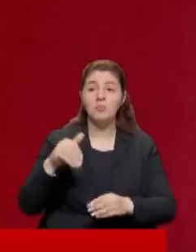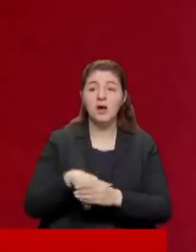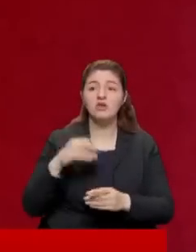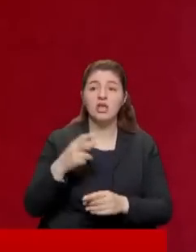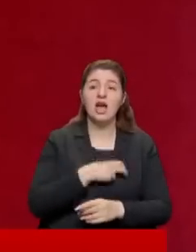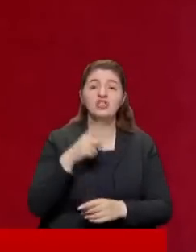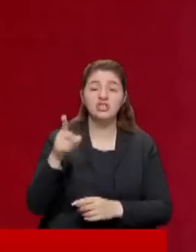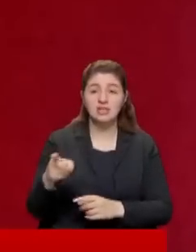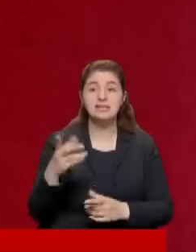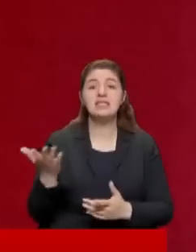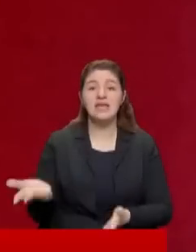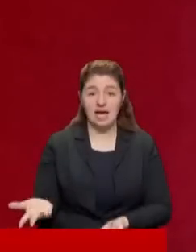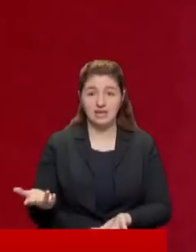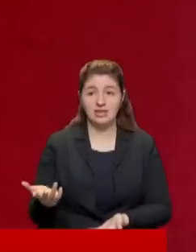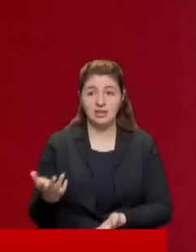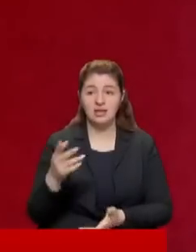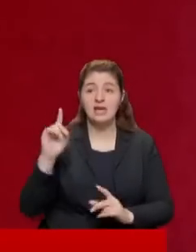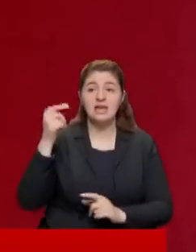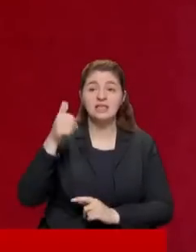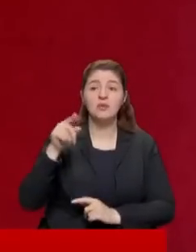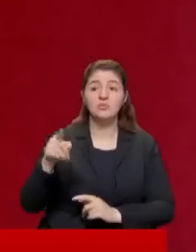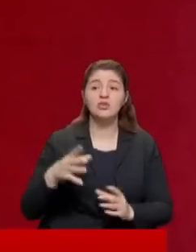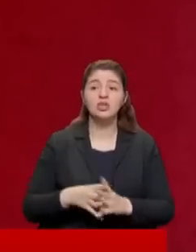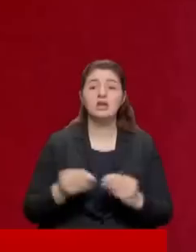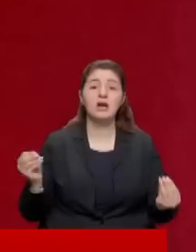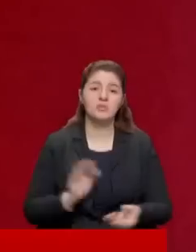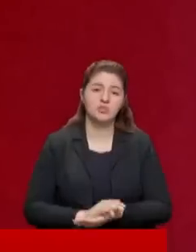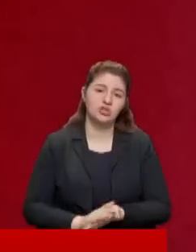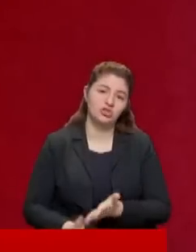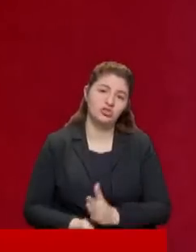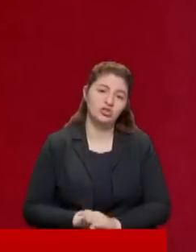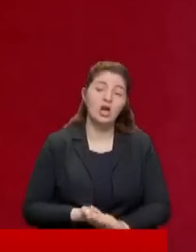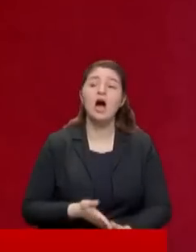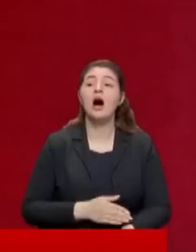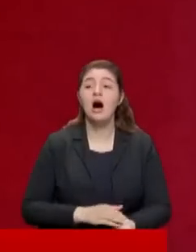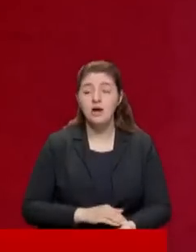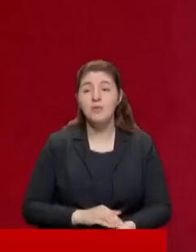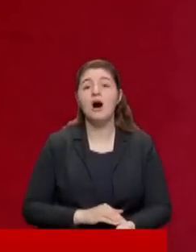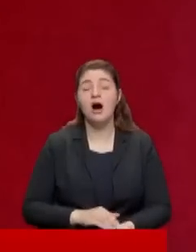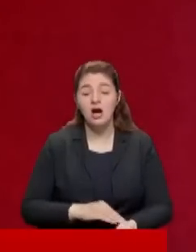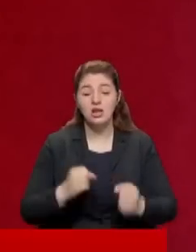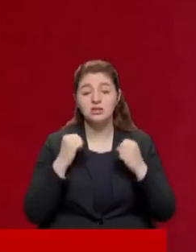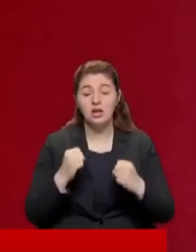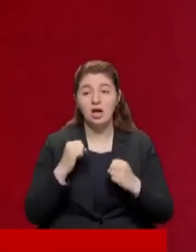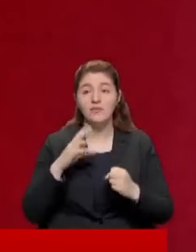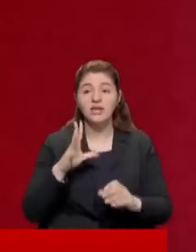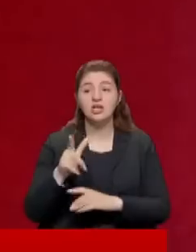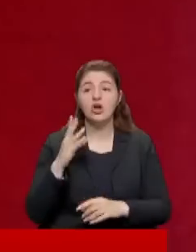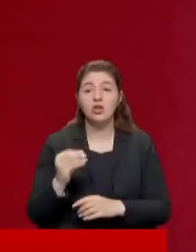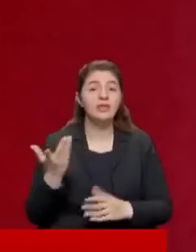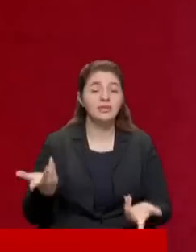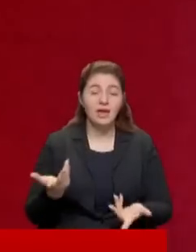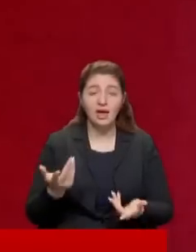olan aşkınız iken, iktidar bunu kaybetmiş durumda. Ama hala diri olan ve geçerli olan